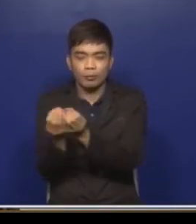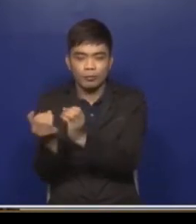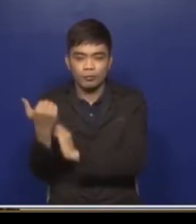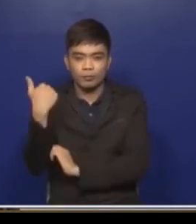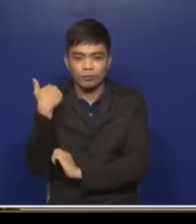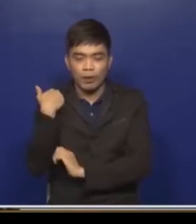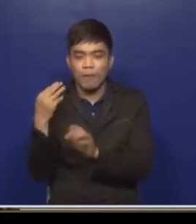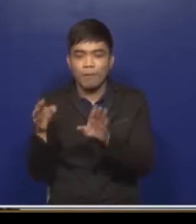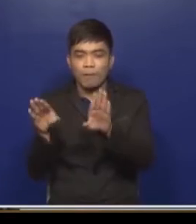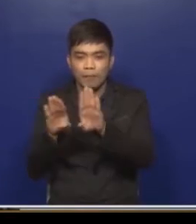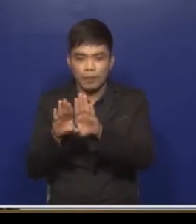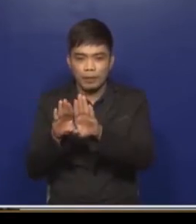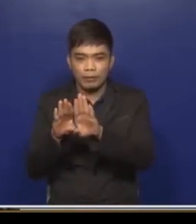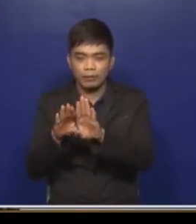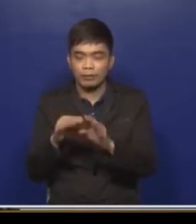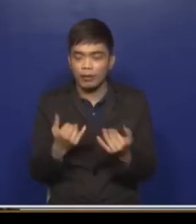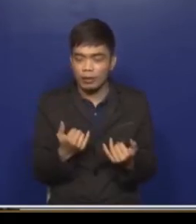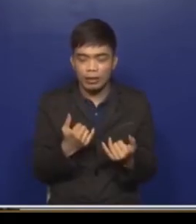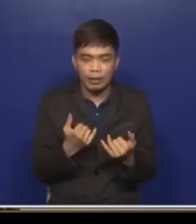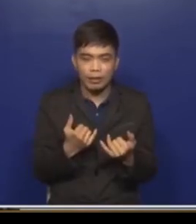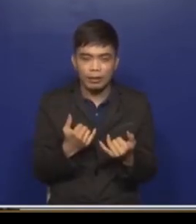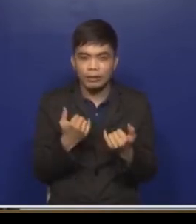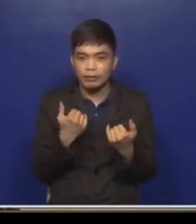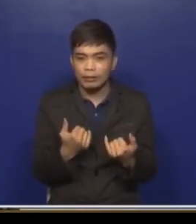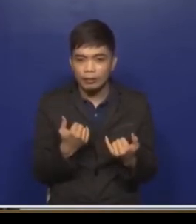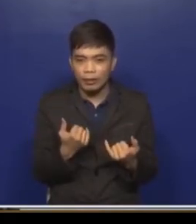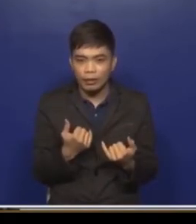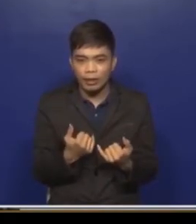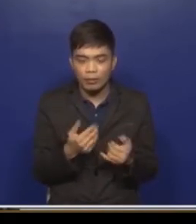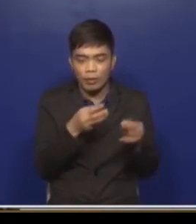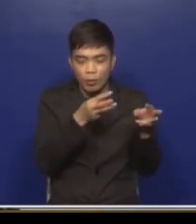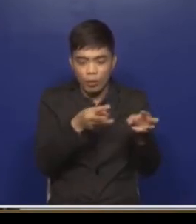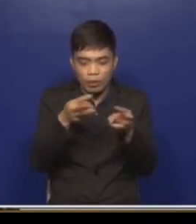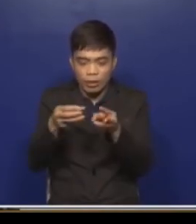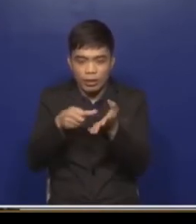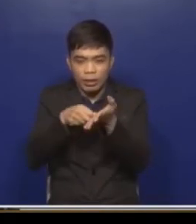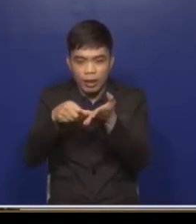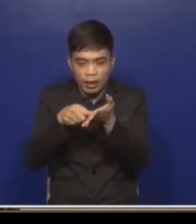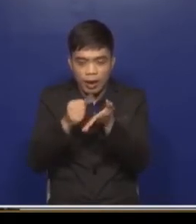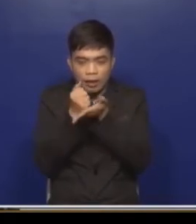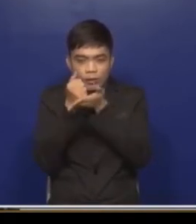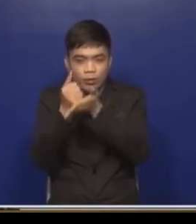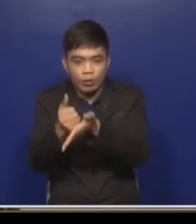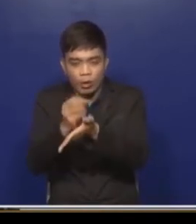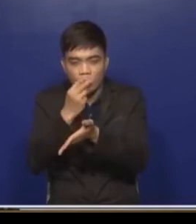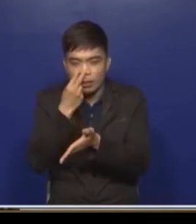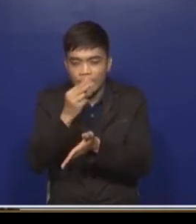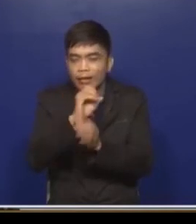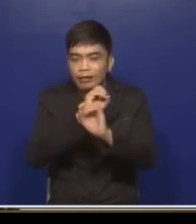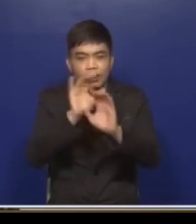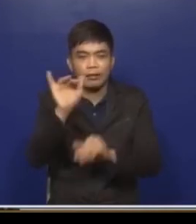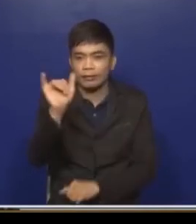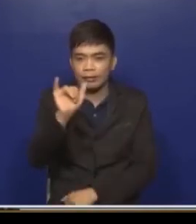กลงมาตั้แต่ต้นเดือน้วก็ยังไม่มีการแนวทางการแก้ไขที่ชัดเจน จาก